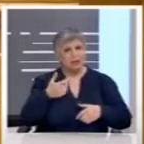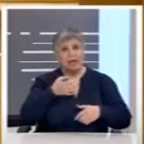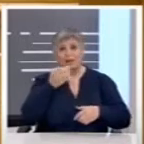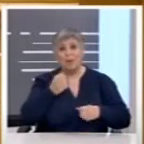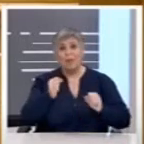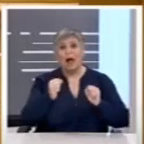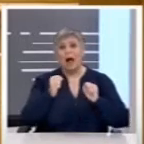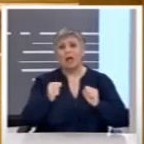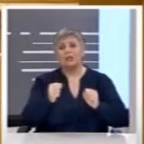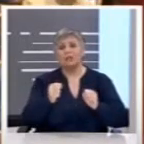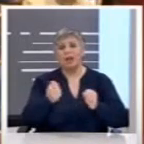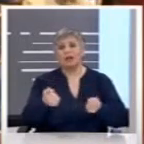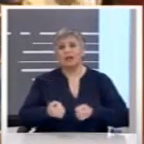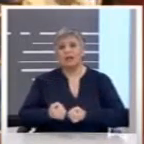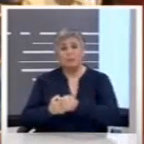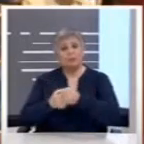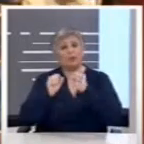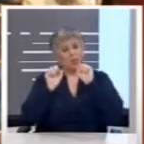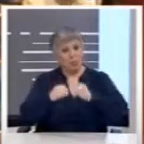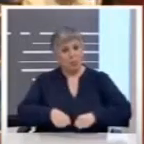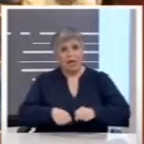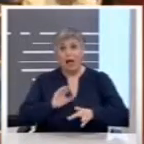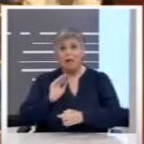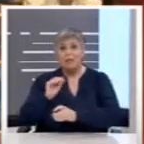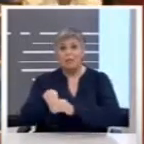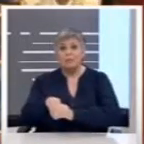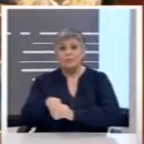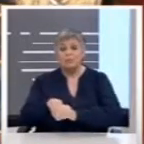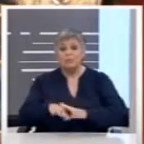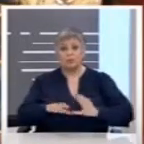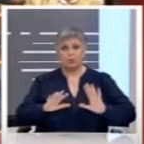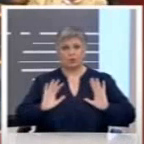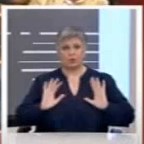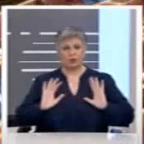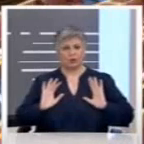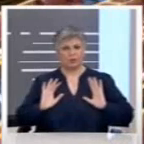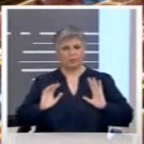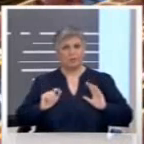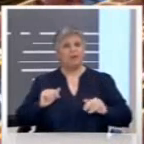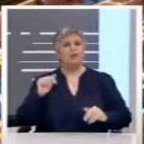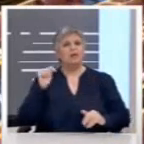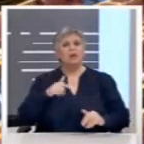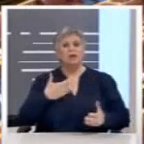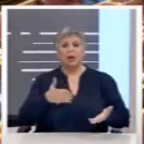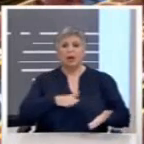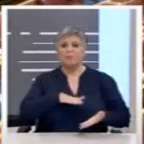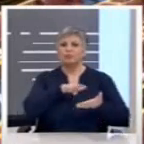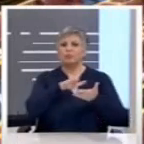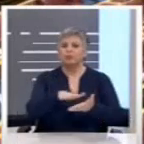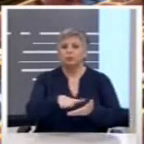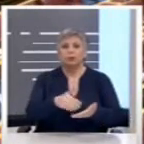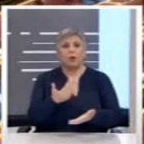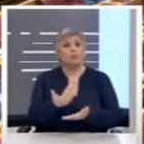ασφάλειας. Για τον τρόπο που βάλαμε την Ευρωπαϊκή Ένωση στο τραπέζι των διαπραγματεύσεων και για το γεγονός ότι ο